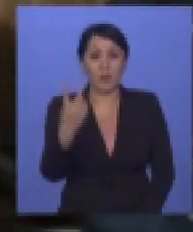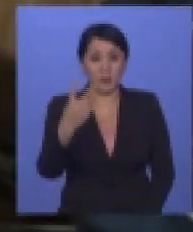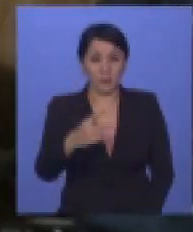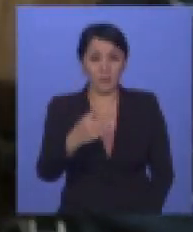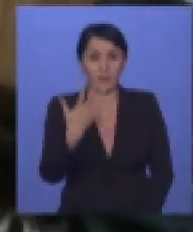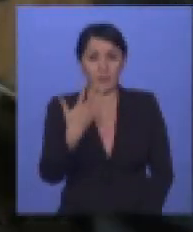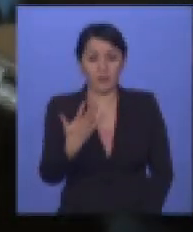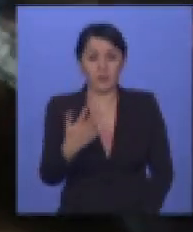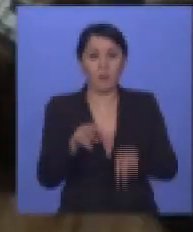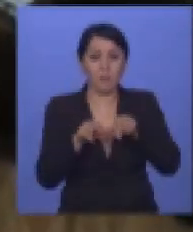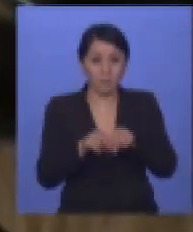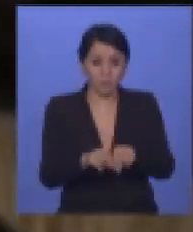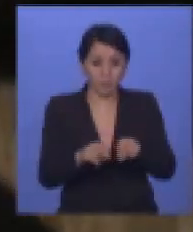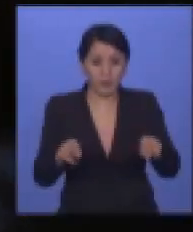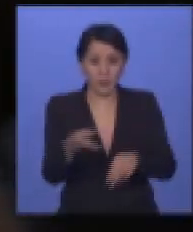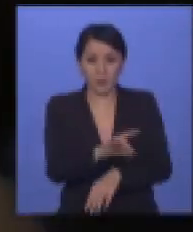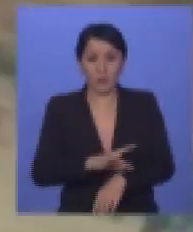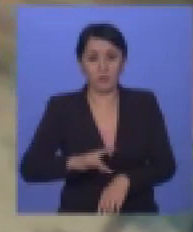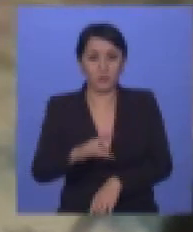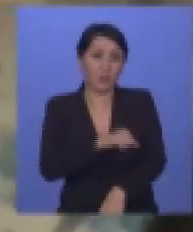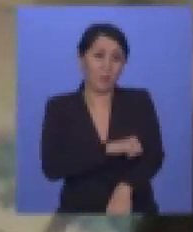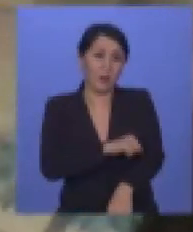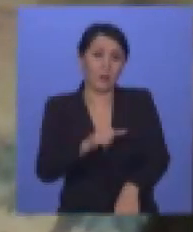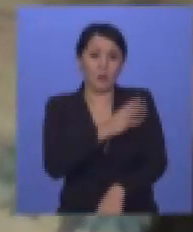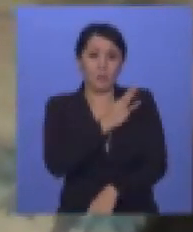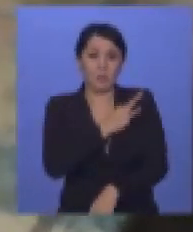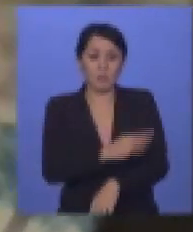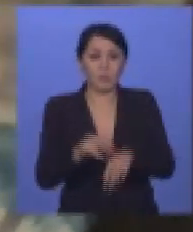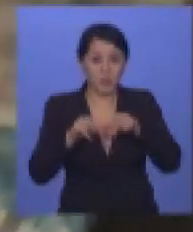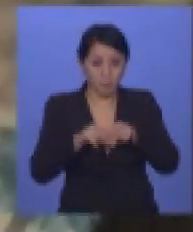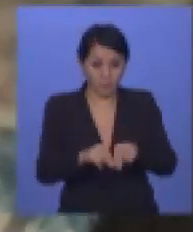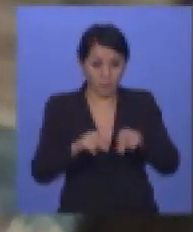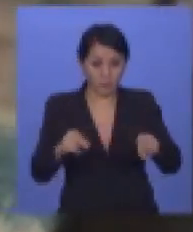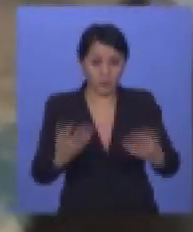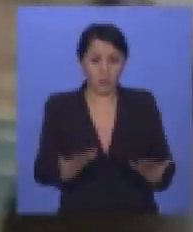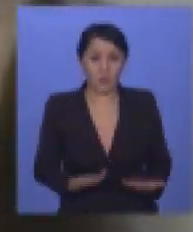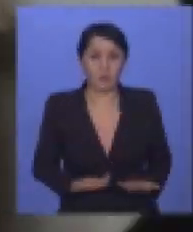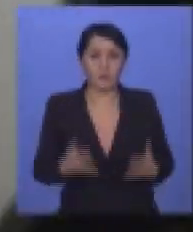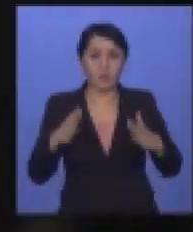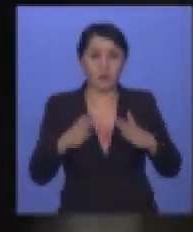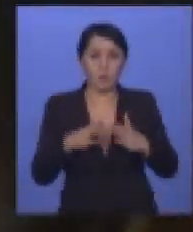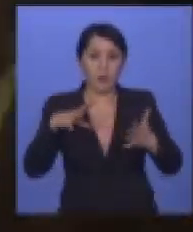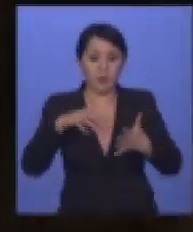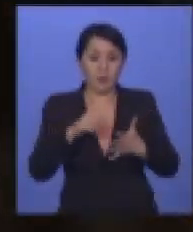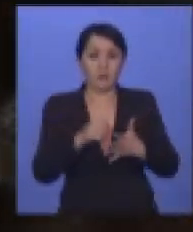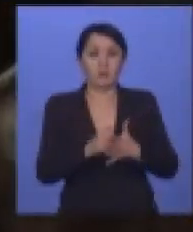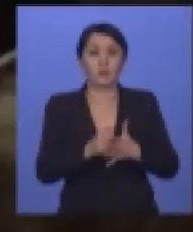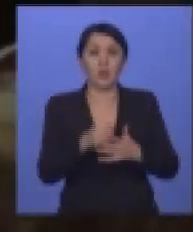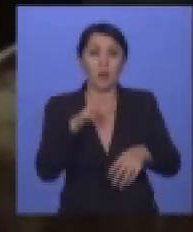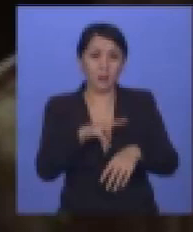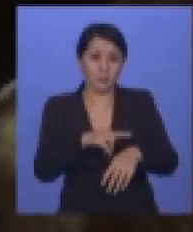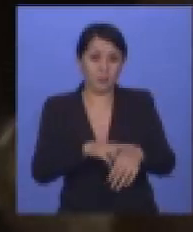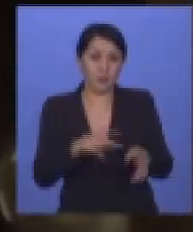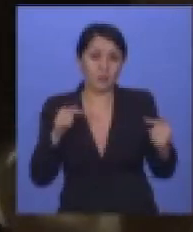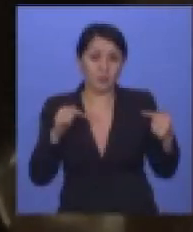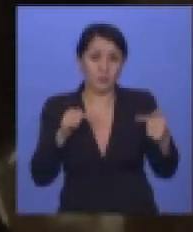25-летний житель одного из районов области сам является наркозависимым. В Петропавловске он проживал у знакомых и на съемных квартирах. Сотрудники управления по